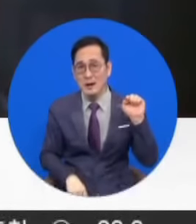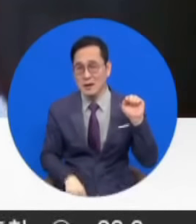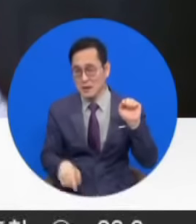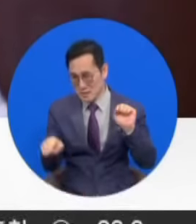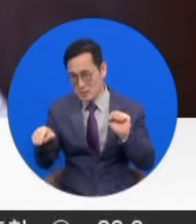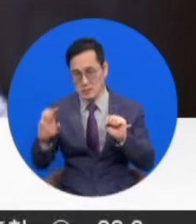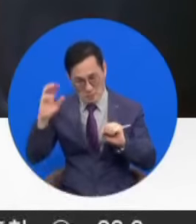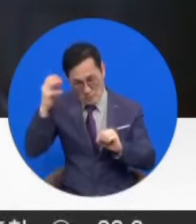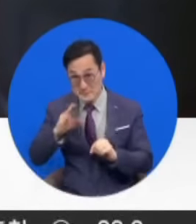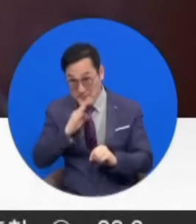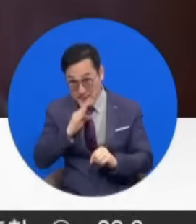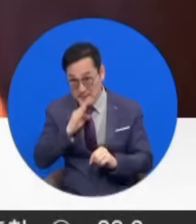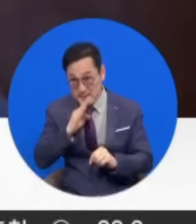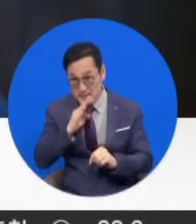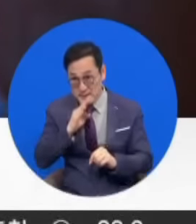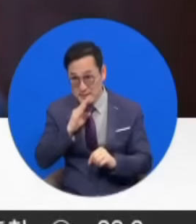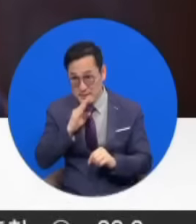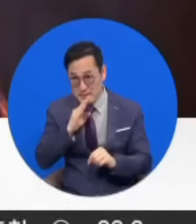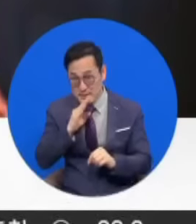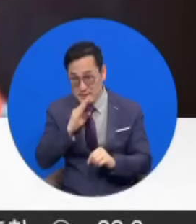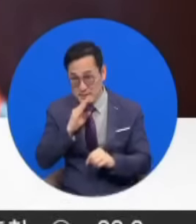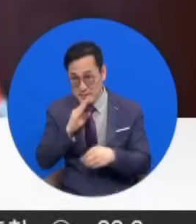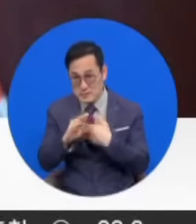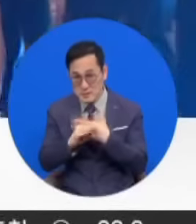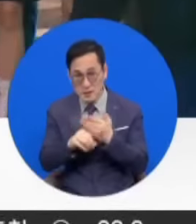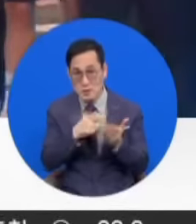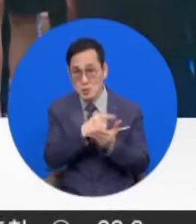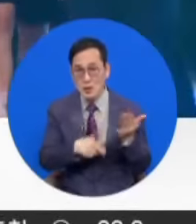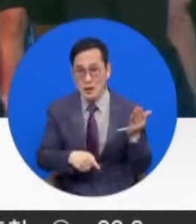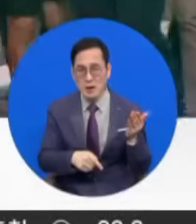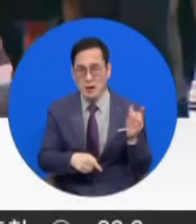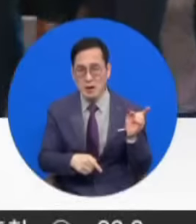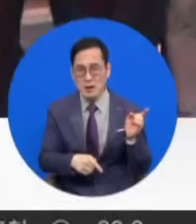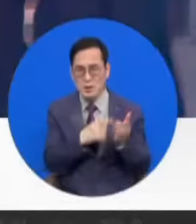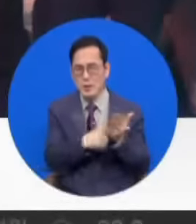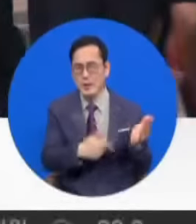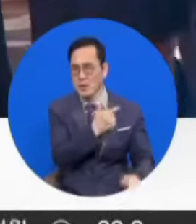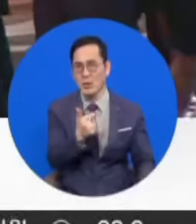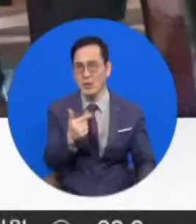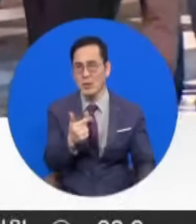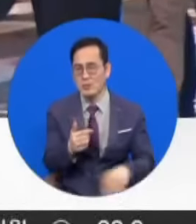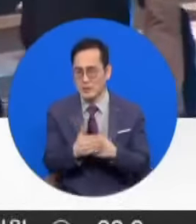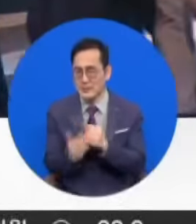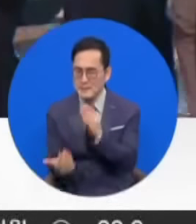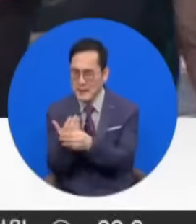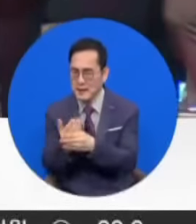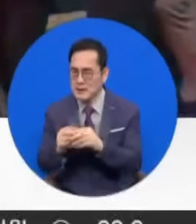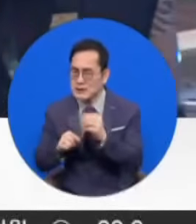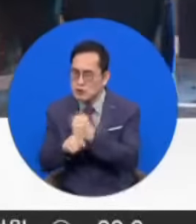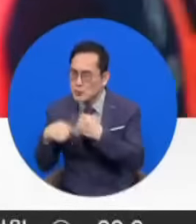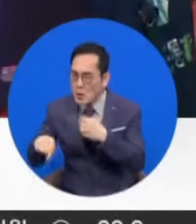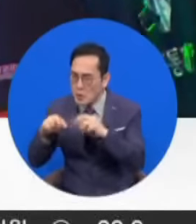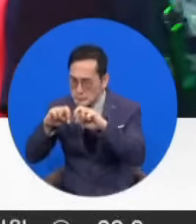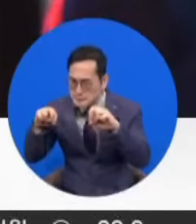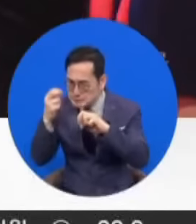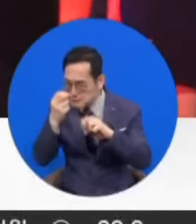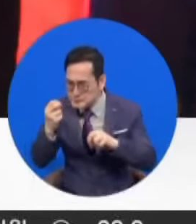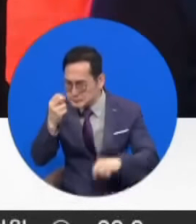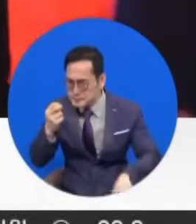그러면 자동차 회사는 엄청 거대한 기업 아닙니까? 이제 그러다 보니까 이제 사고 원인을 밝히고 책임의